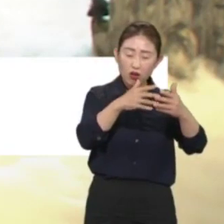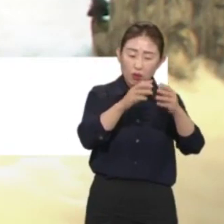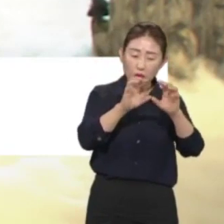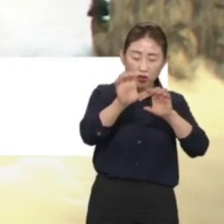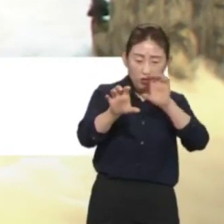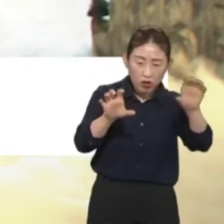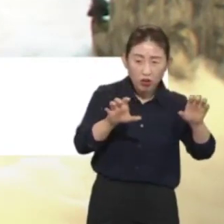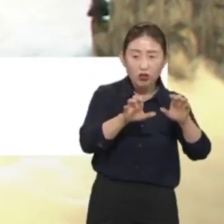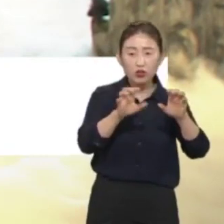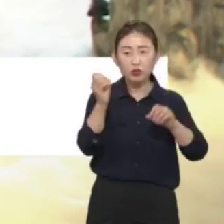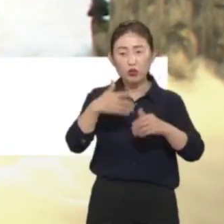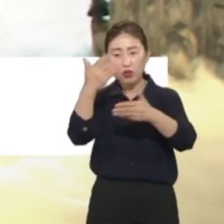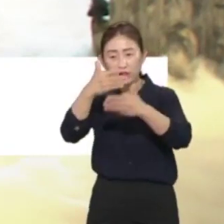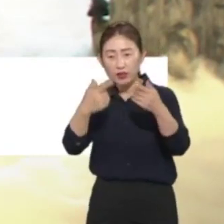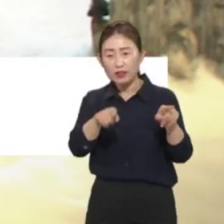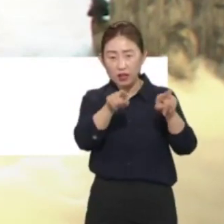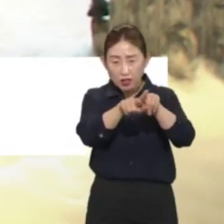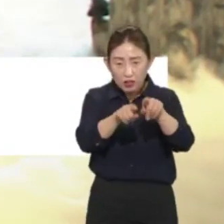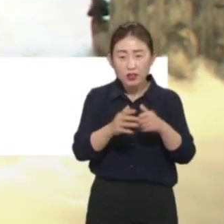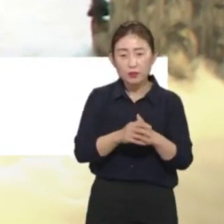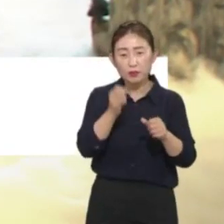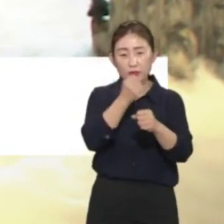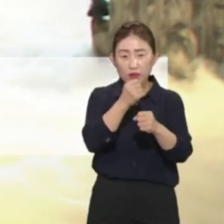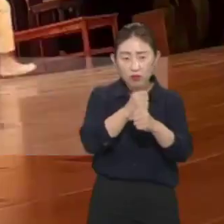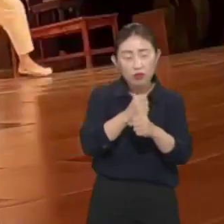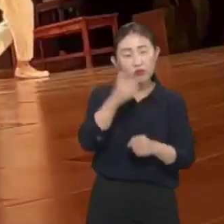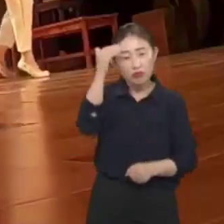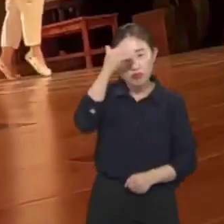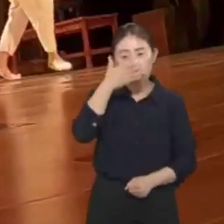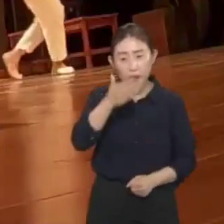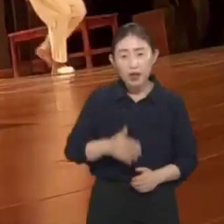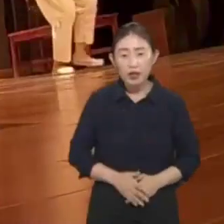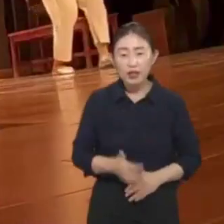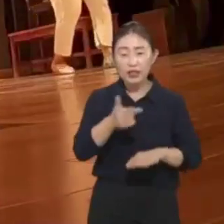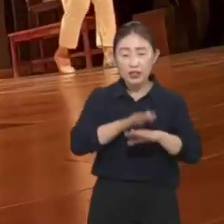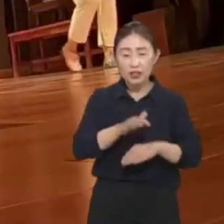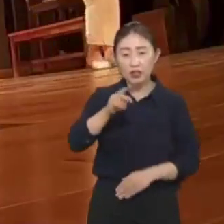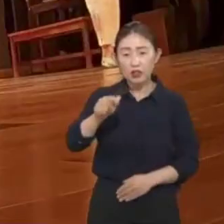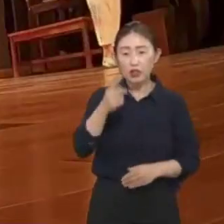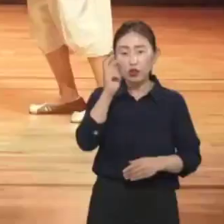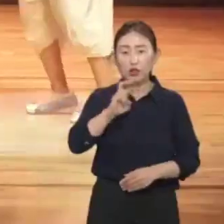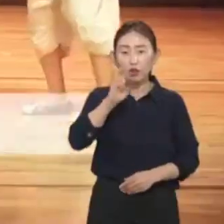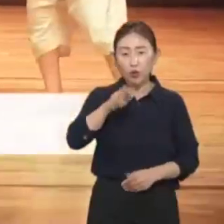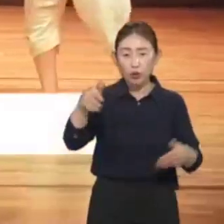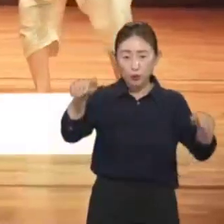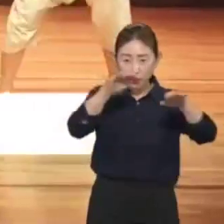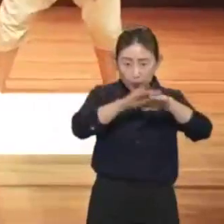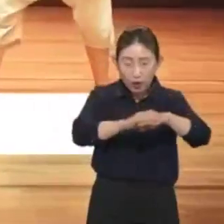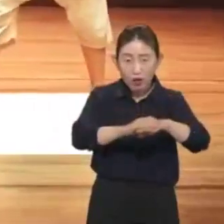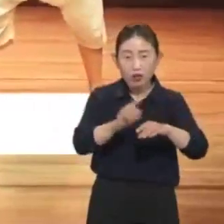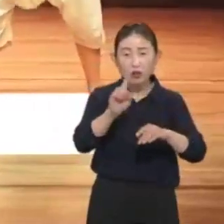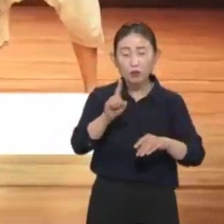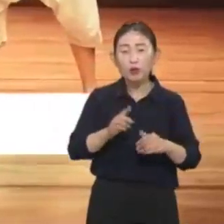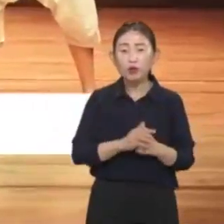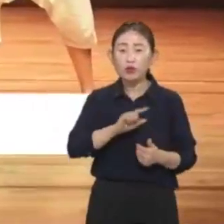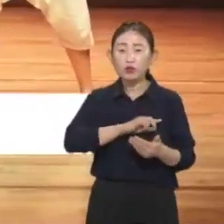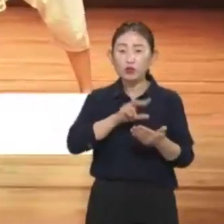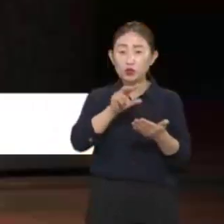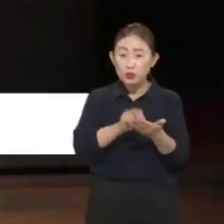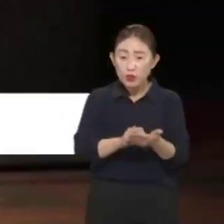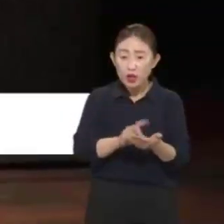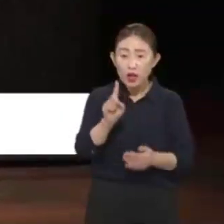이상향을 찾아보는 재미를 가져볼 수 있는 전시입니다. 대전 연정국악원에서 펼쳐지는 K예술축제 아우룸에